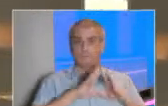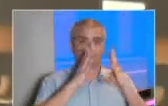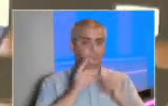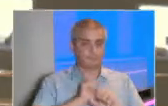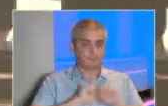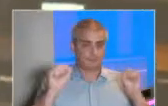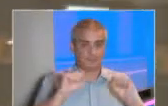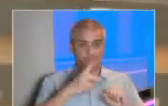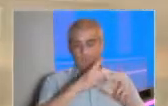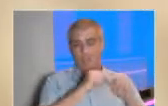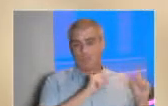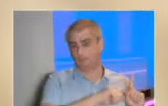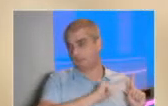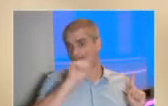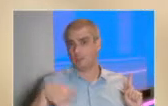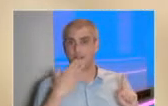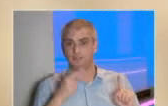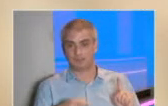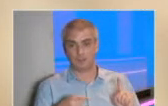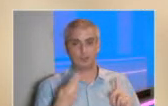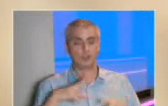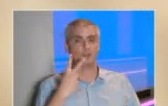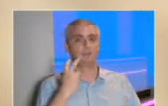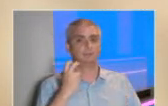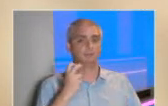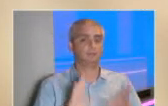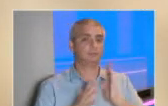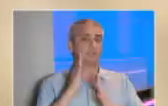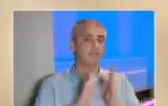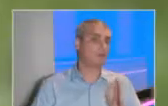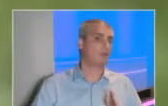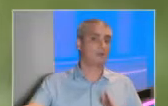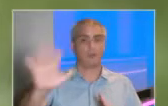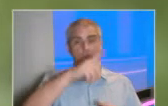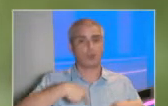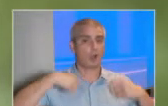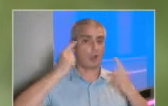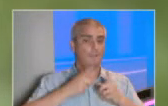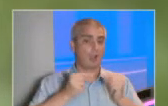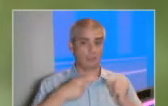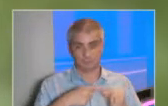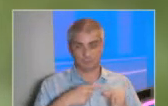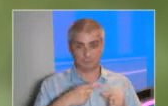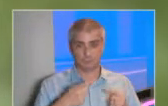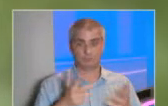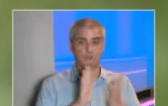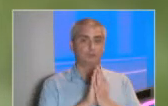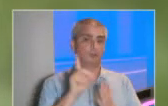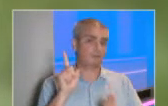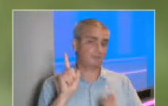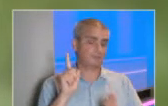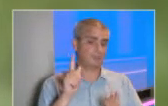נפץ משטח רצועת עזה לישראל. יותר מ-20 שריפות פרצו לאורך היום בעוטף עזה.